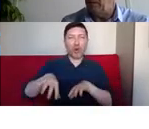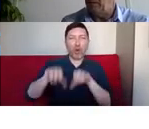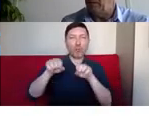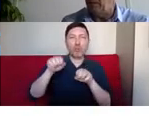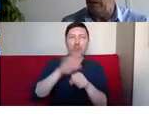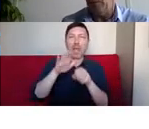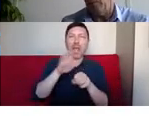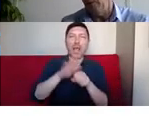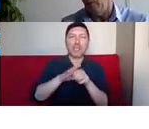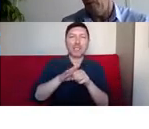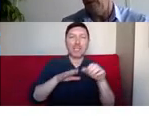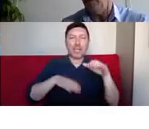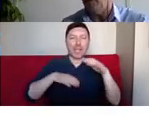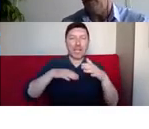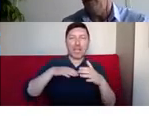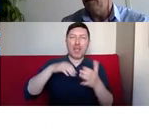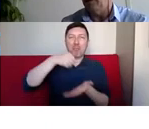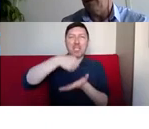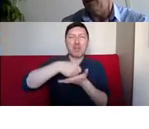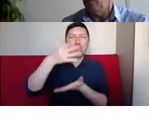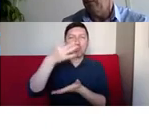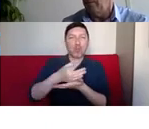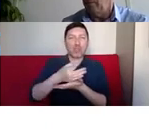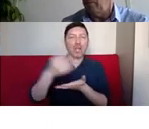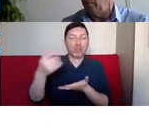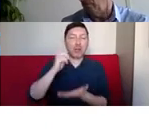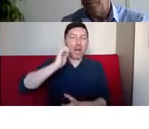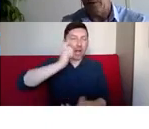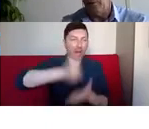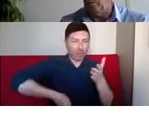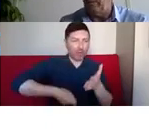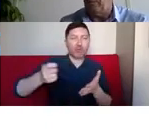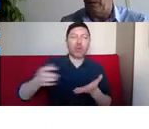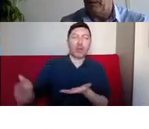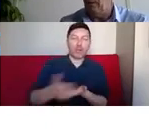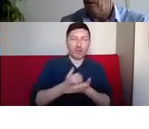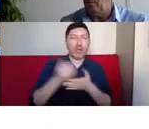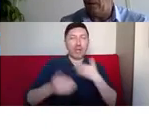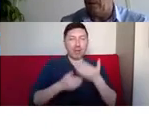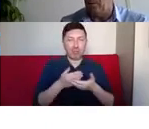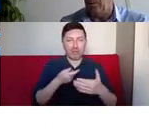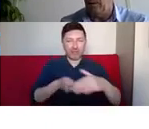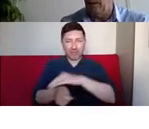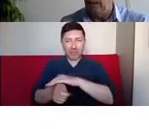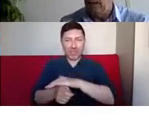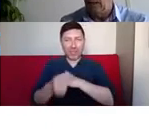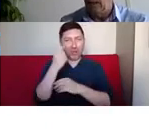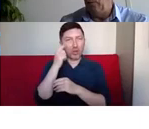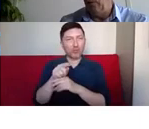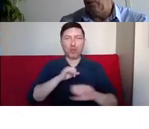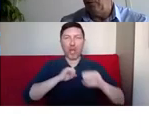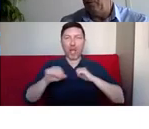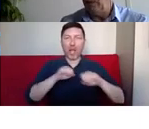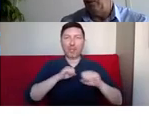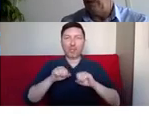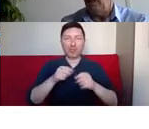de personnes sans handicap, et ensuite de réengager cet argent-là dans des actions comme celles que l'on peut mettre en place autour de la semaine pour l'emploi. Les mots